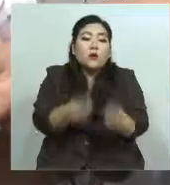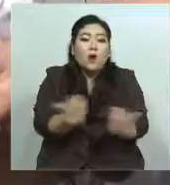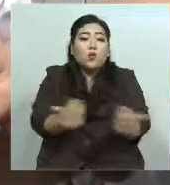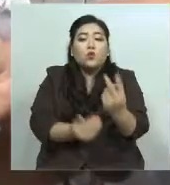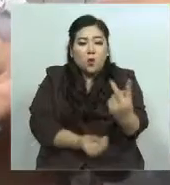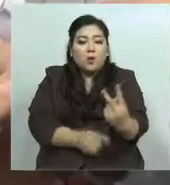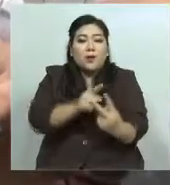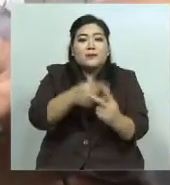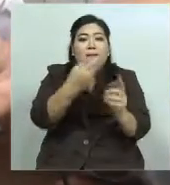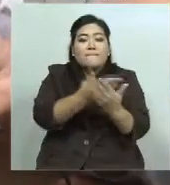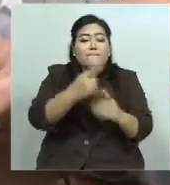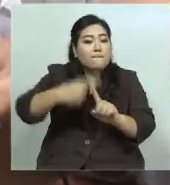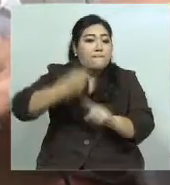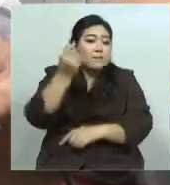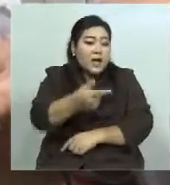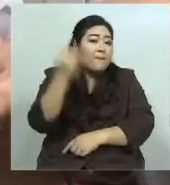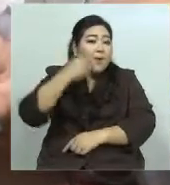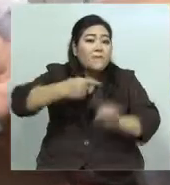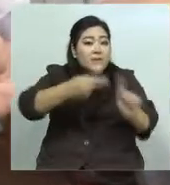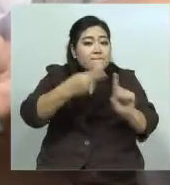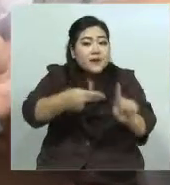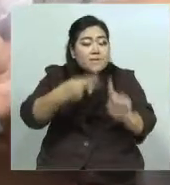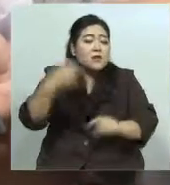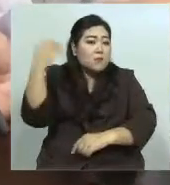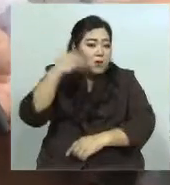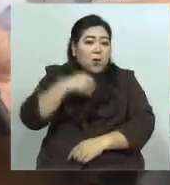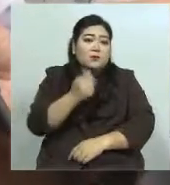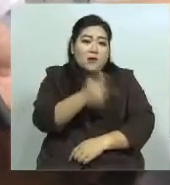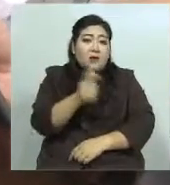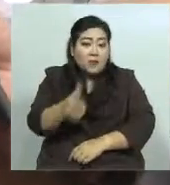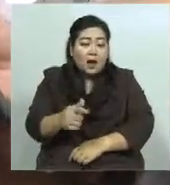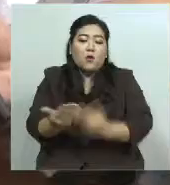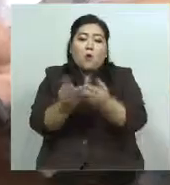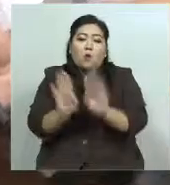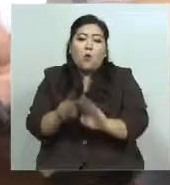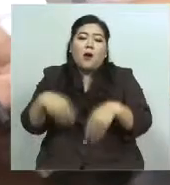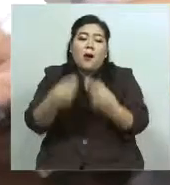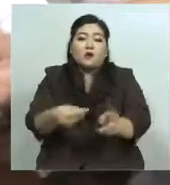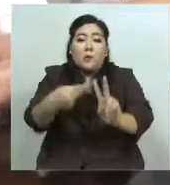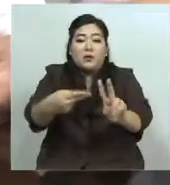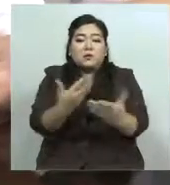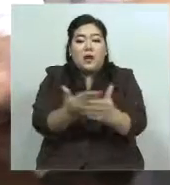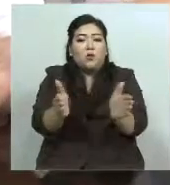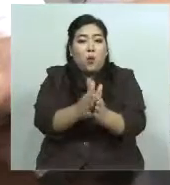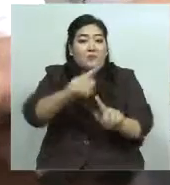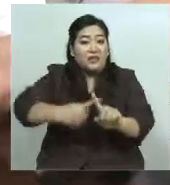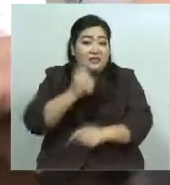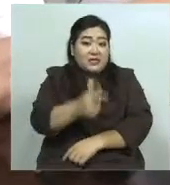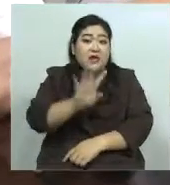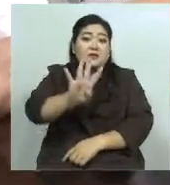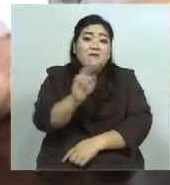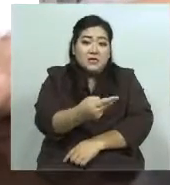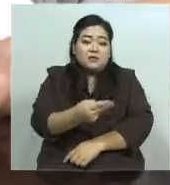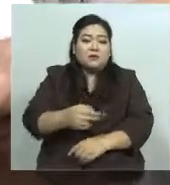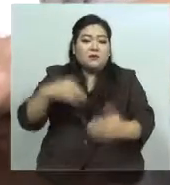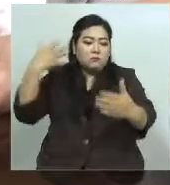ค่ะคนละ 10,000 บาทต่อเดือนรวมไปถึงค่าใช้จ่ายให้กับครอบครัว 20,000 บาทรวมทั้งหมด 40,000 บาทเป็นระยะเวลา